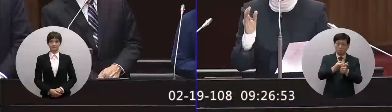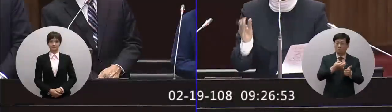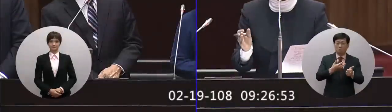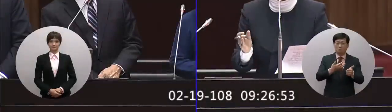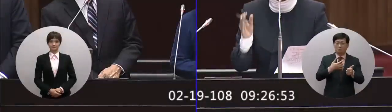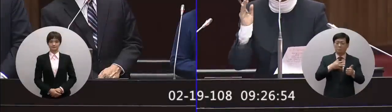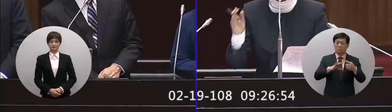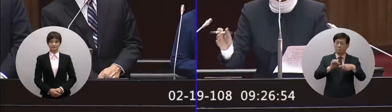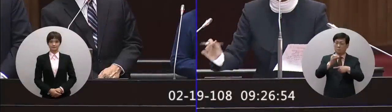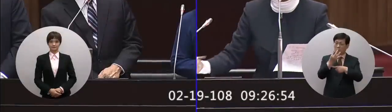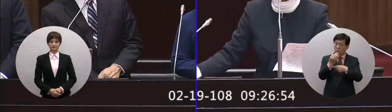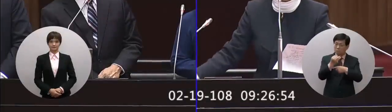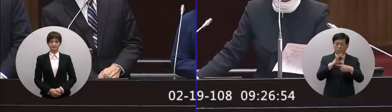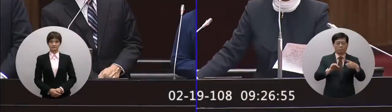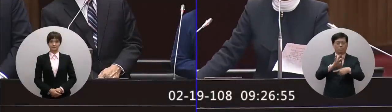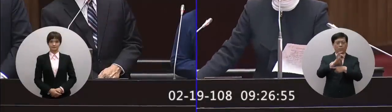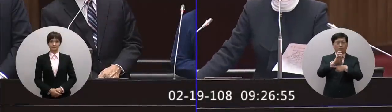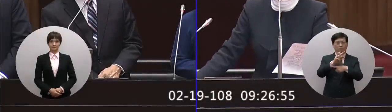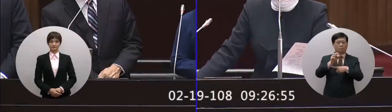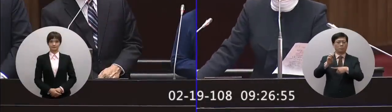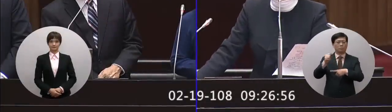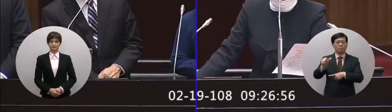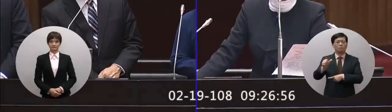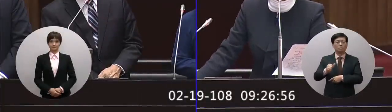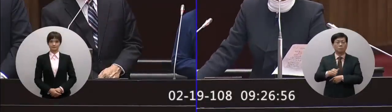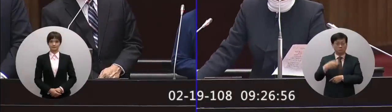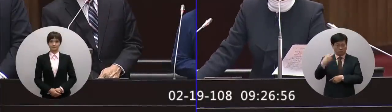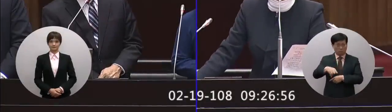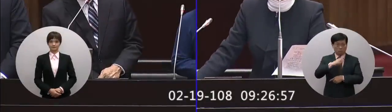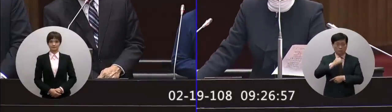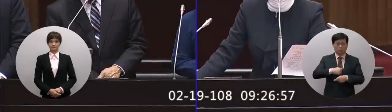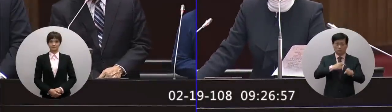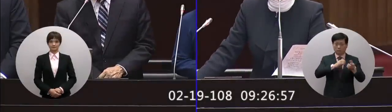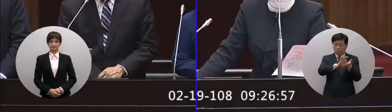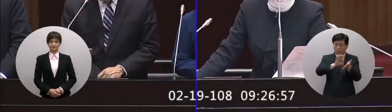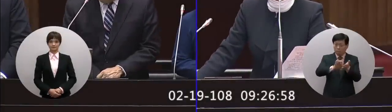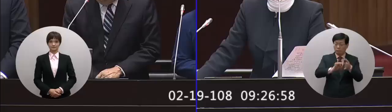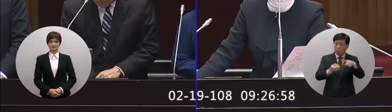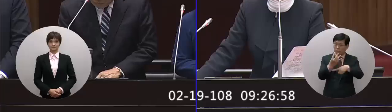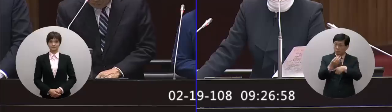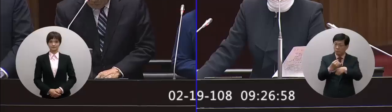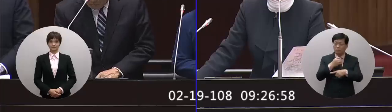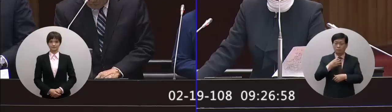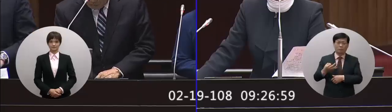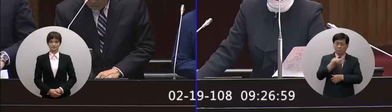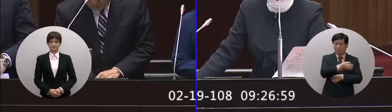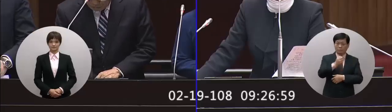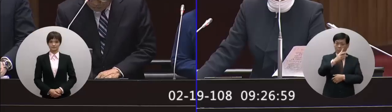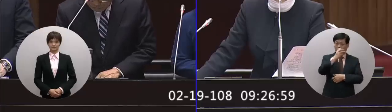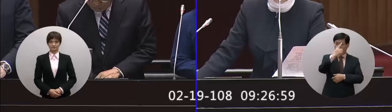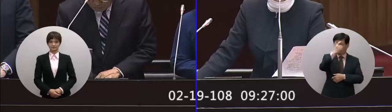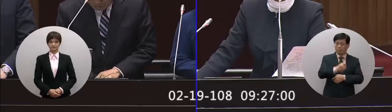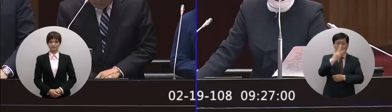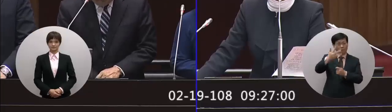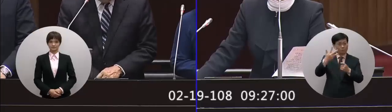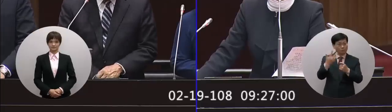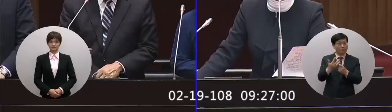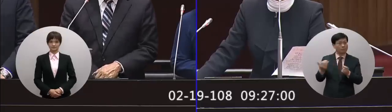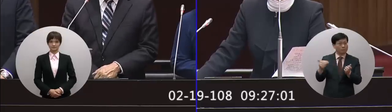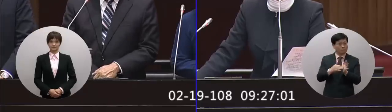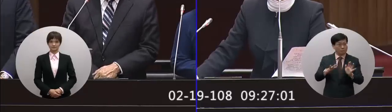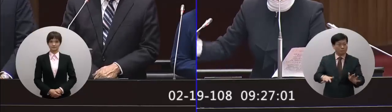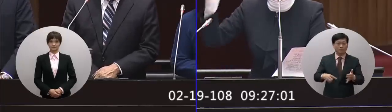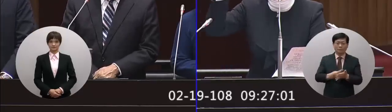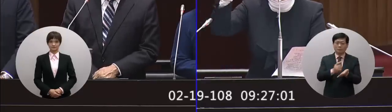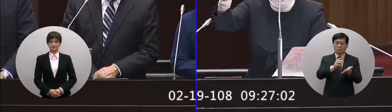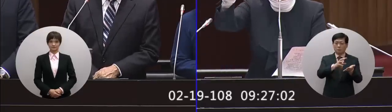的百分比是42.5%。那么我们看它的执行率。国库实际拨补的136亿，8年来只